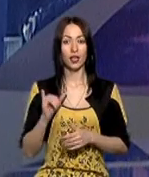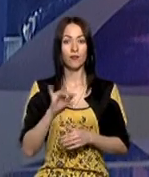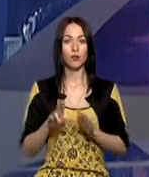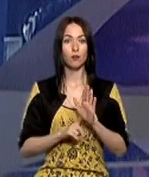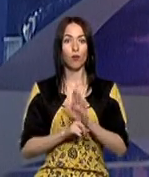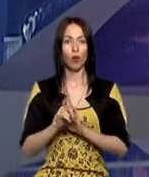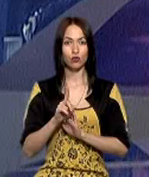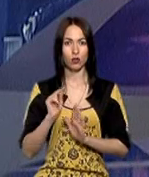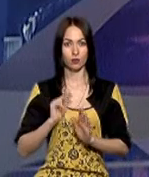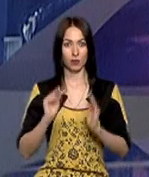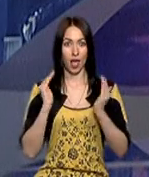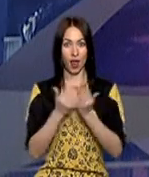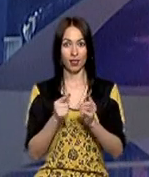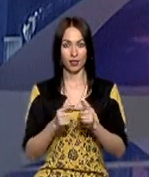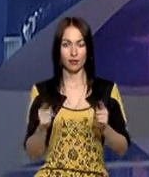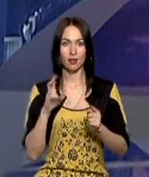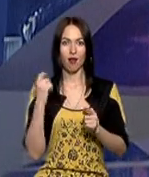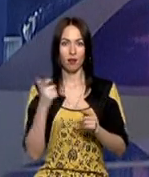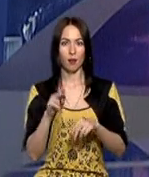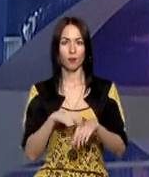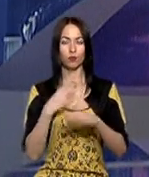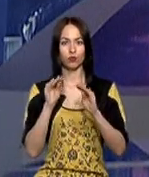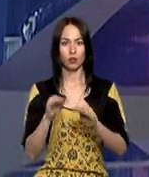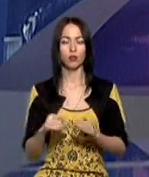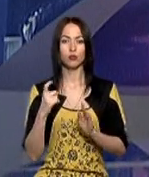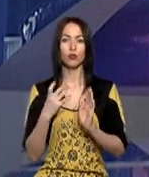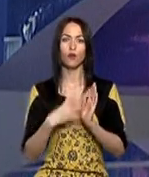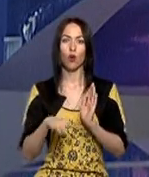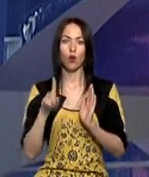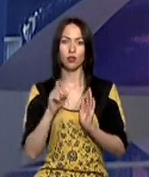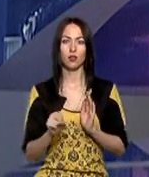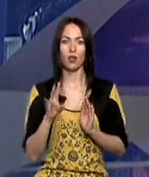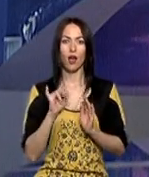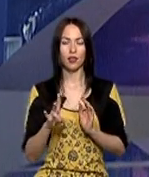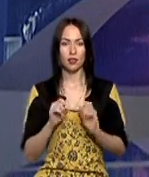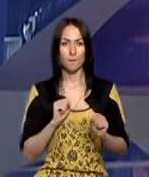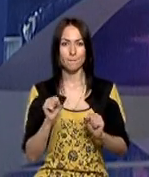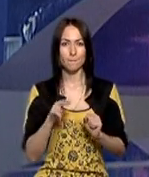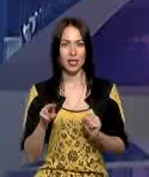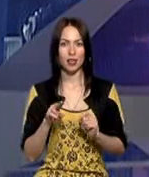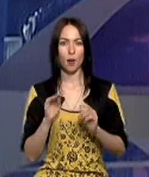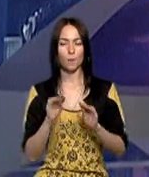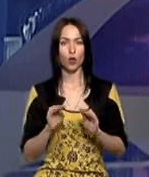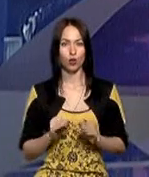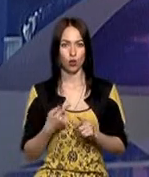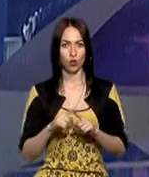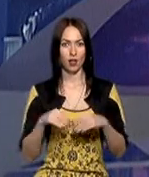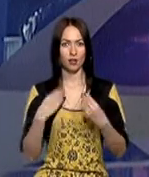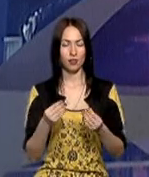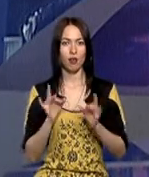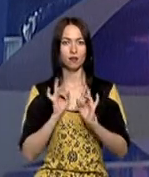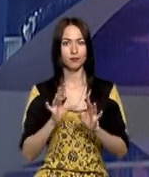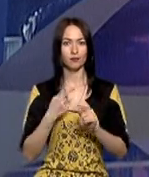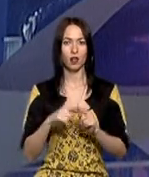І від початку дії карантину на Харківщині правоохоронці склали 191 адмінпротокол. Такі дані на сьогоднішній день надала речниця